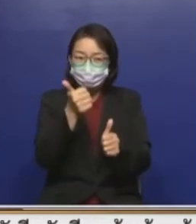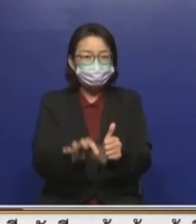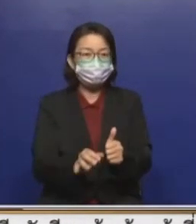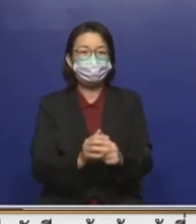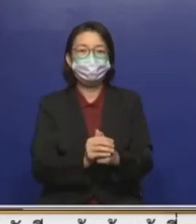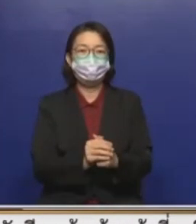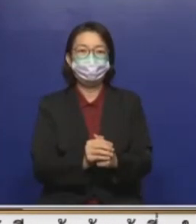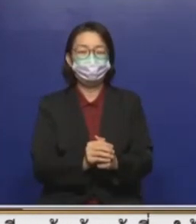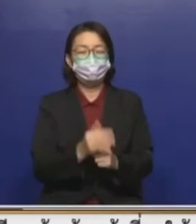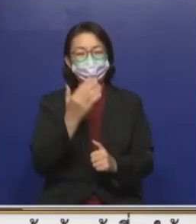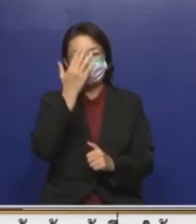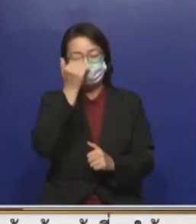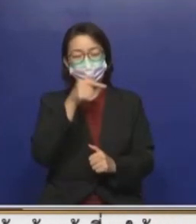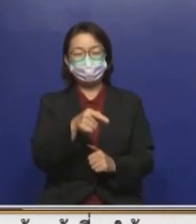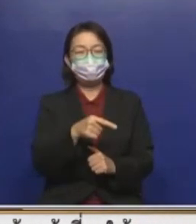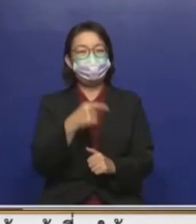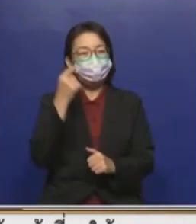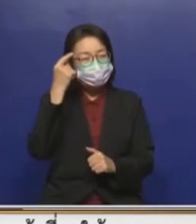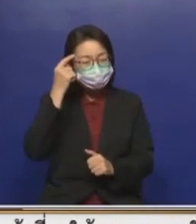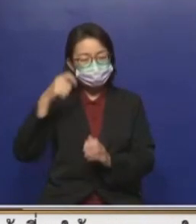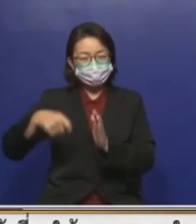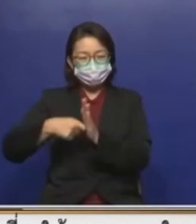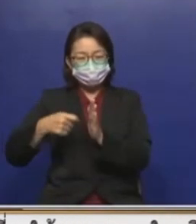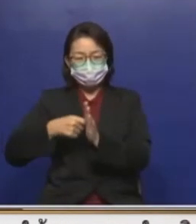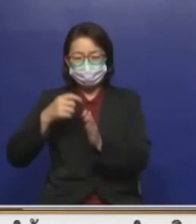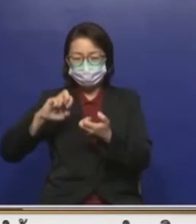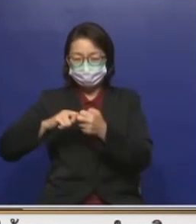ความไม่เข้าใจถึงสาเหตุของปัญหาของรั